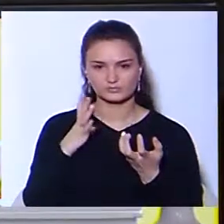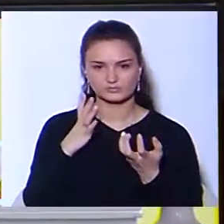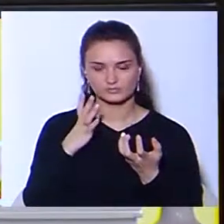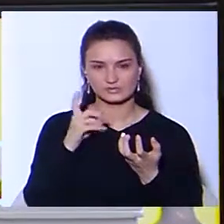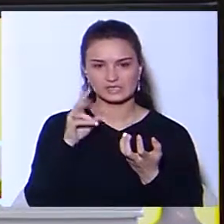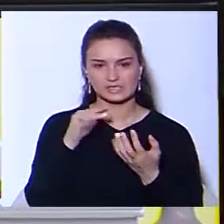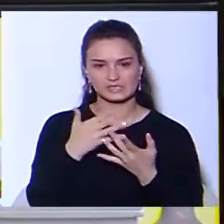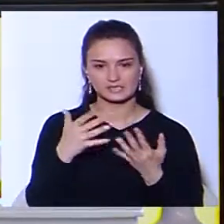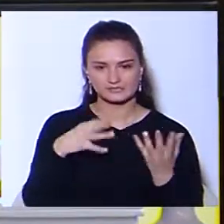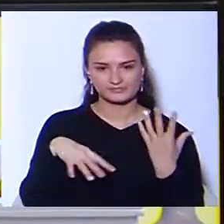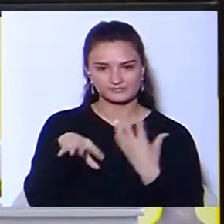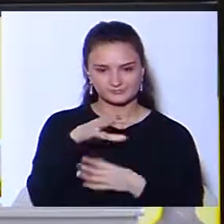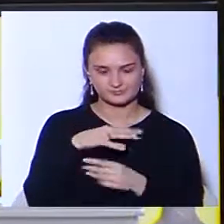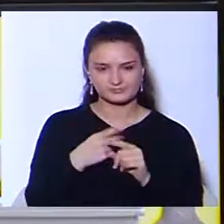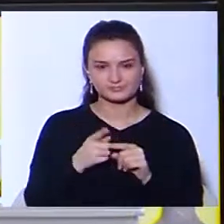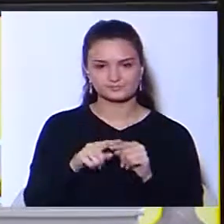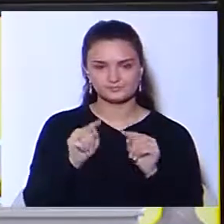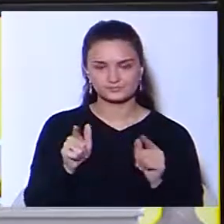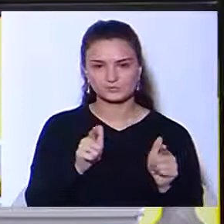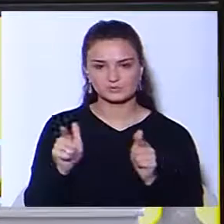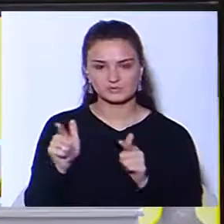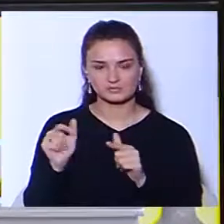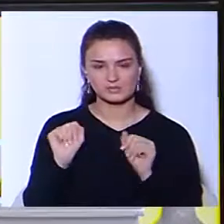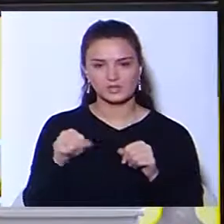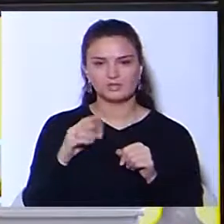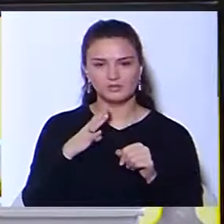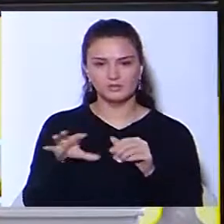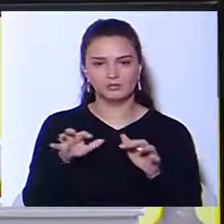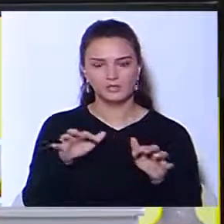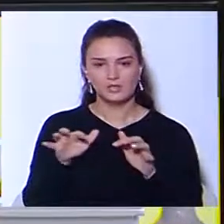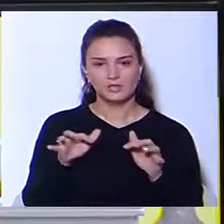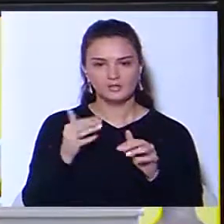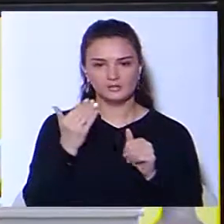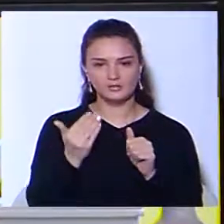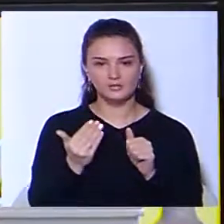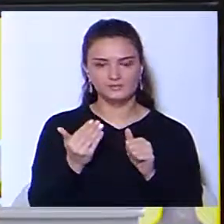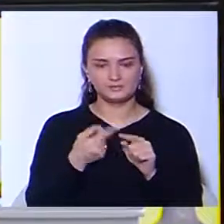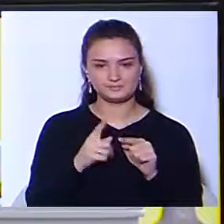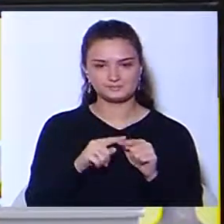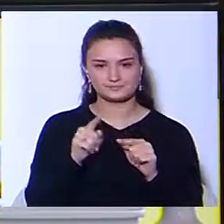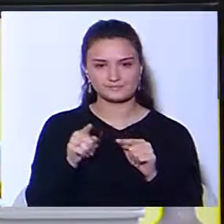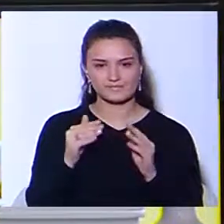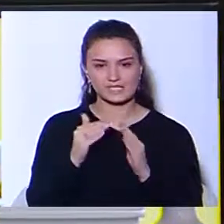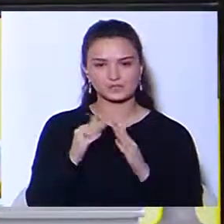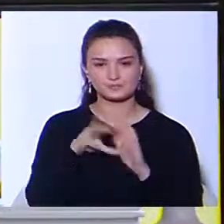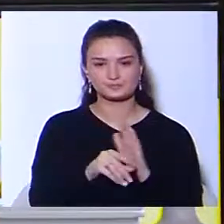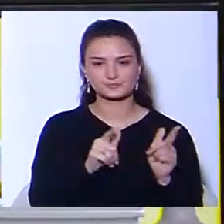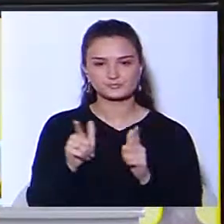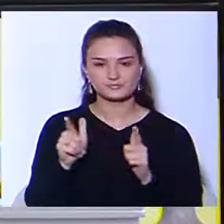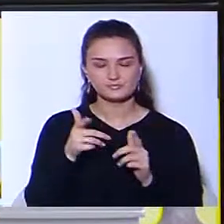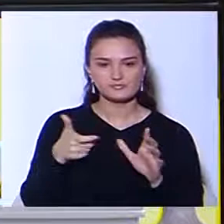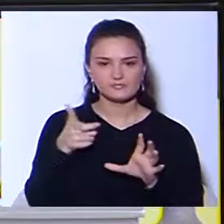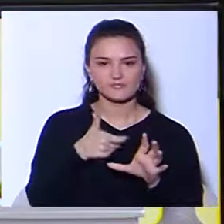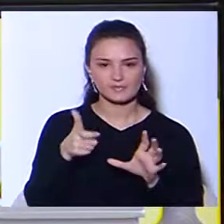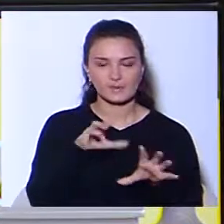ასორტი ხილის, რაც შეეხება მომზადება, შეიძლება მაწვნის მაგალითად ეგრეთ წოდებული სახში მომზადებული კრემი,